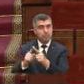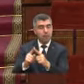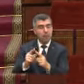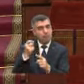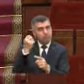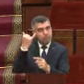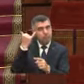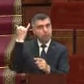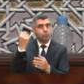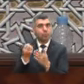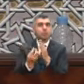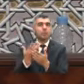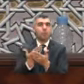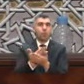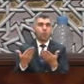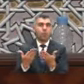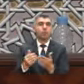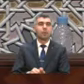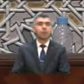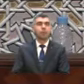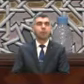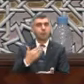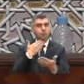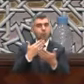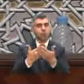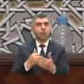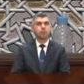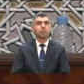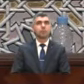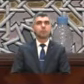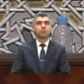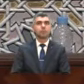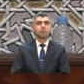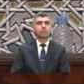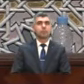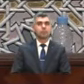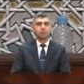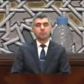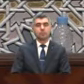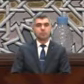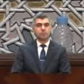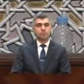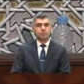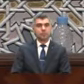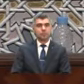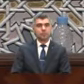للحكومه المغربيه باش تاخذوا بعين الاعتبار. شكرا السيد الرئيس، شكرا لكم، انتهى الوقت، تفضلوا السيد الرئيس.